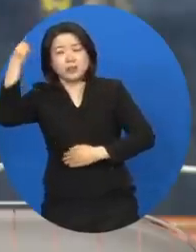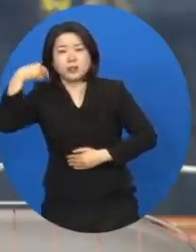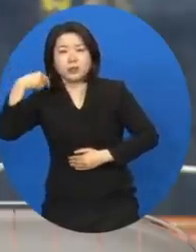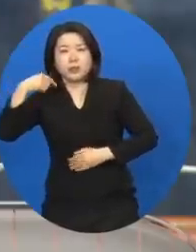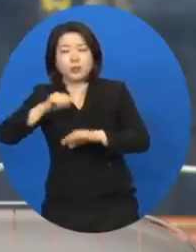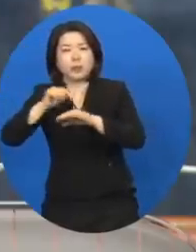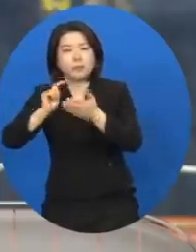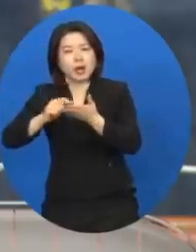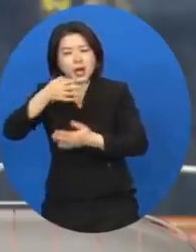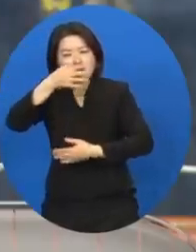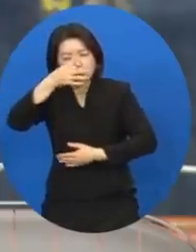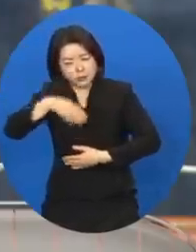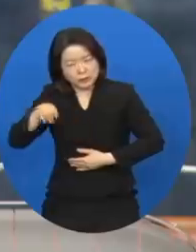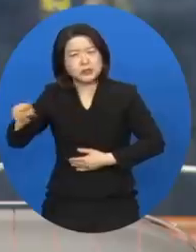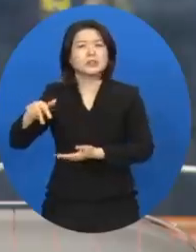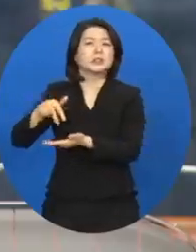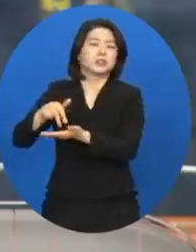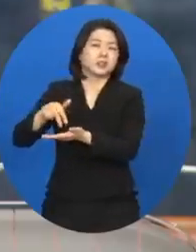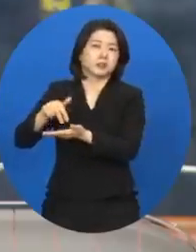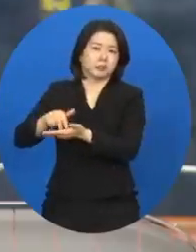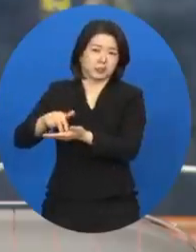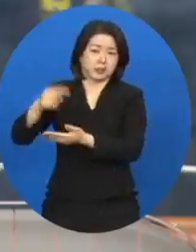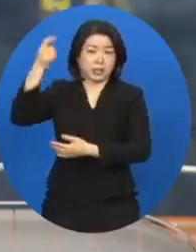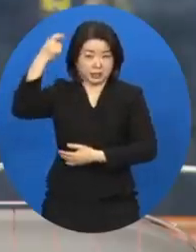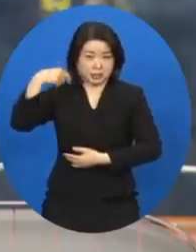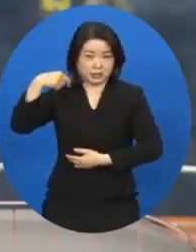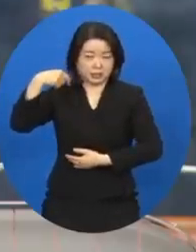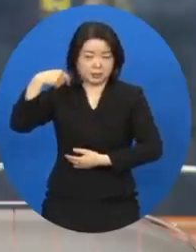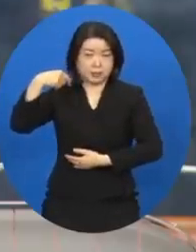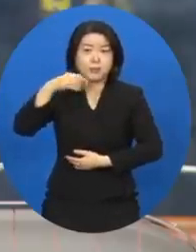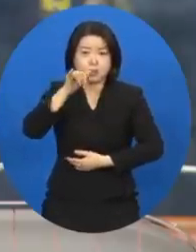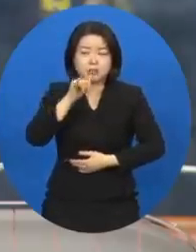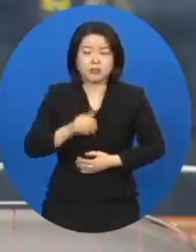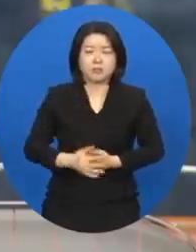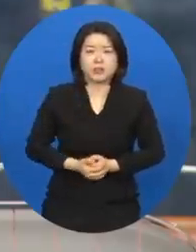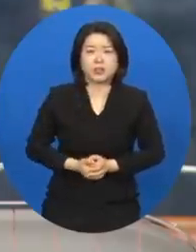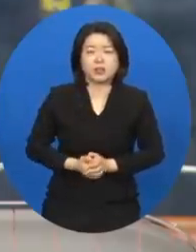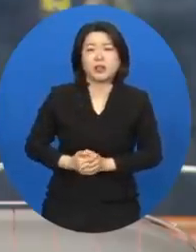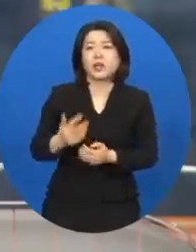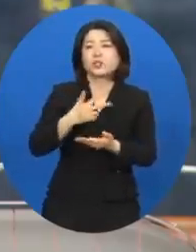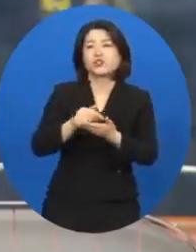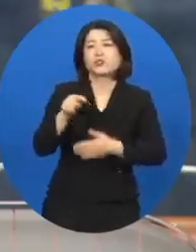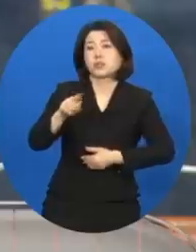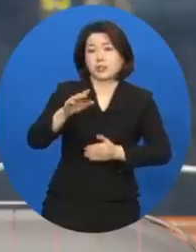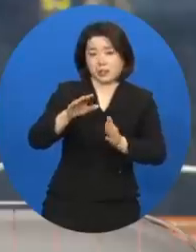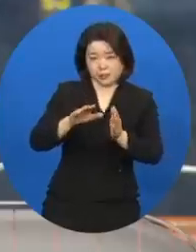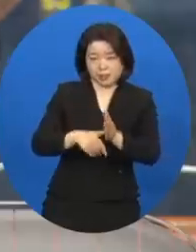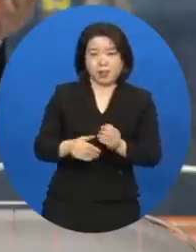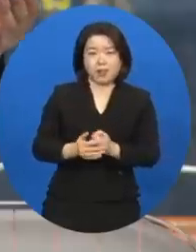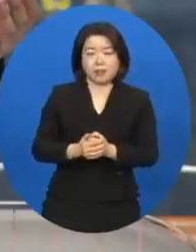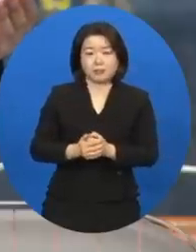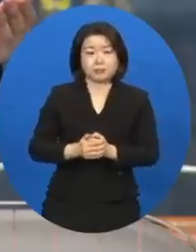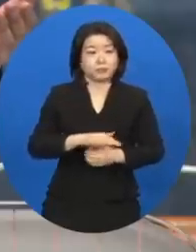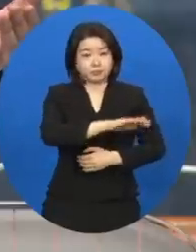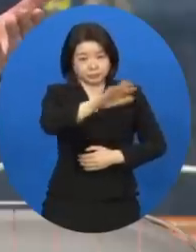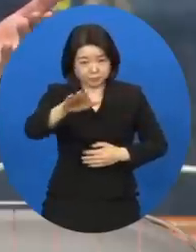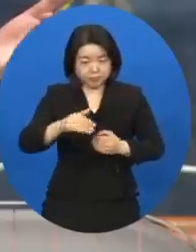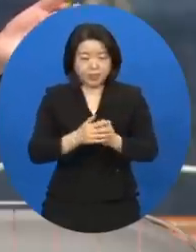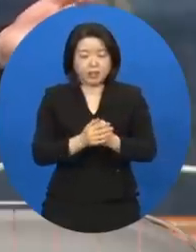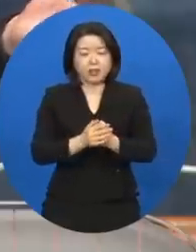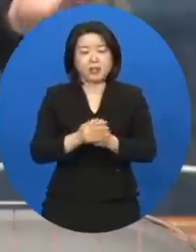마음이 힘든 형편이었다고 그렇게 느껴졌어요. 주님이 그때 너희들이 이